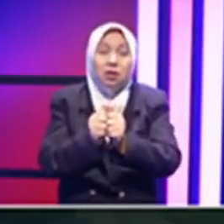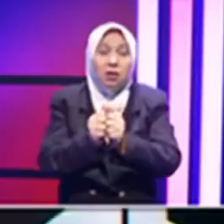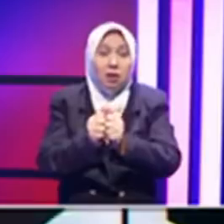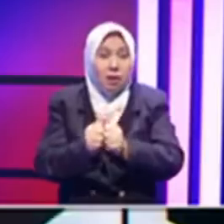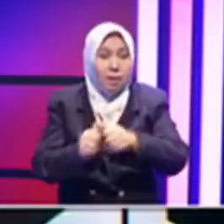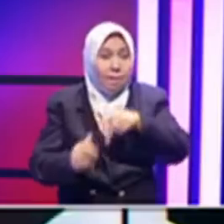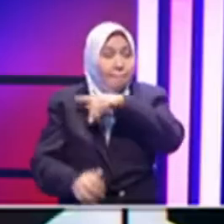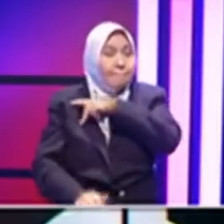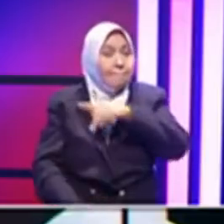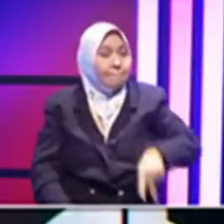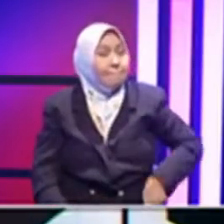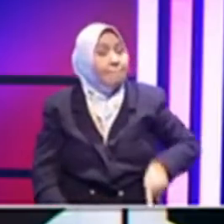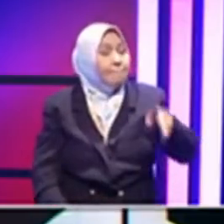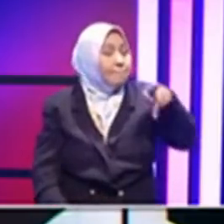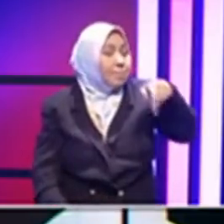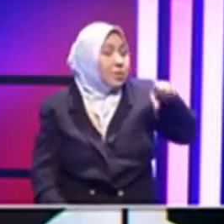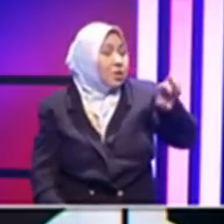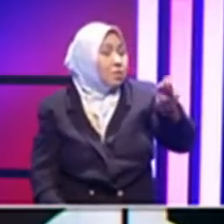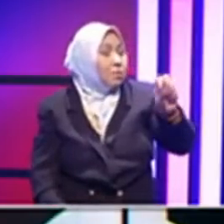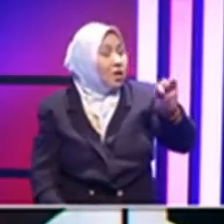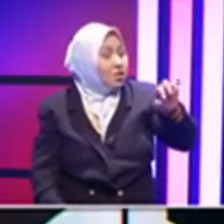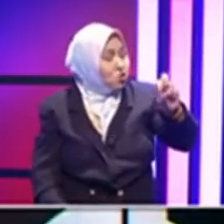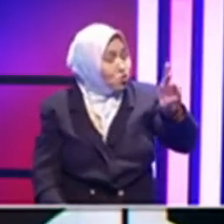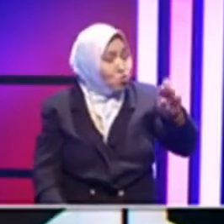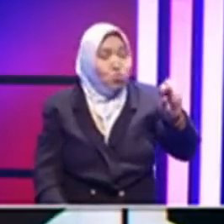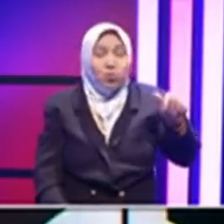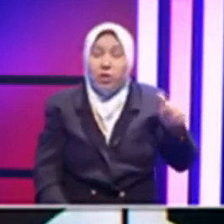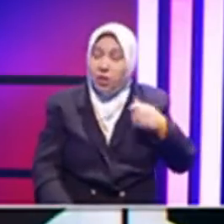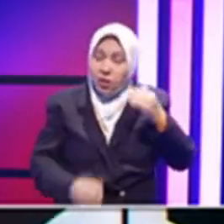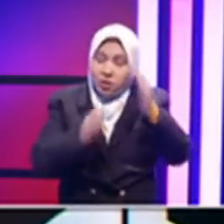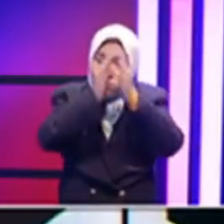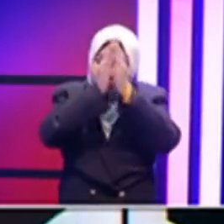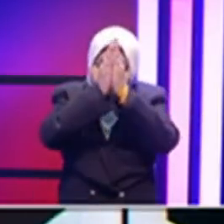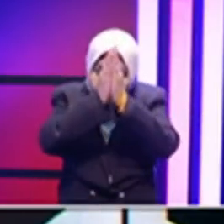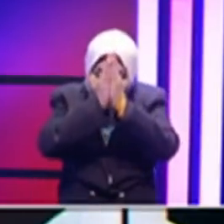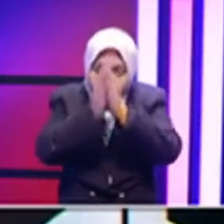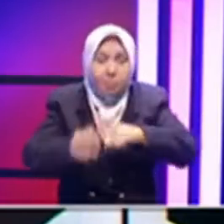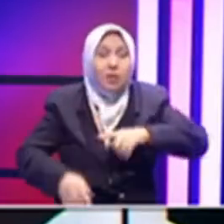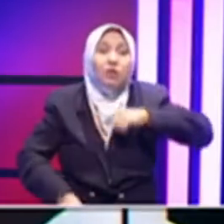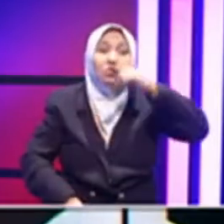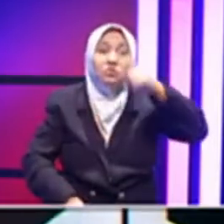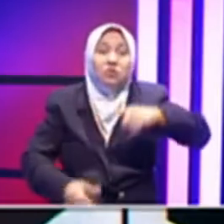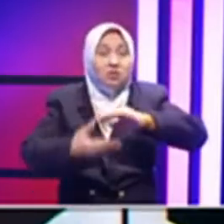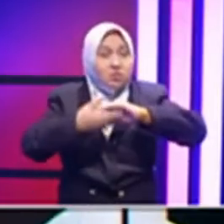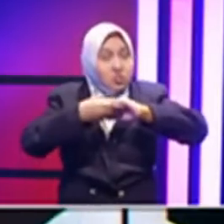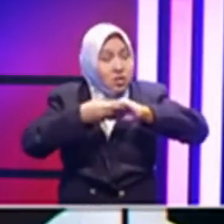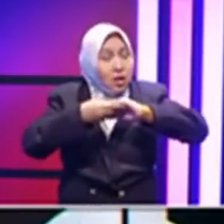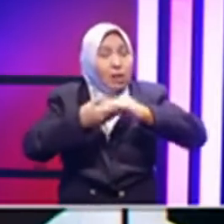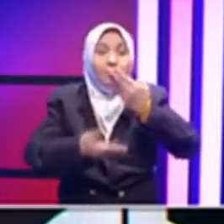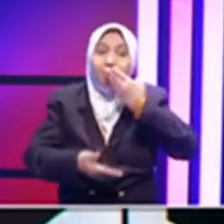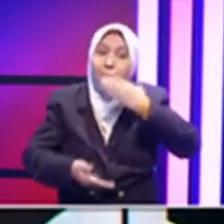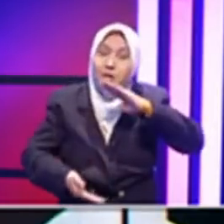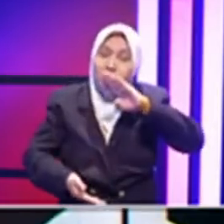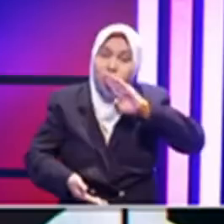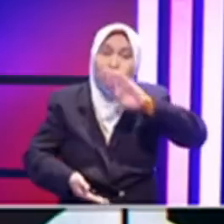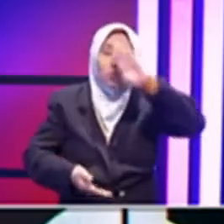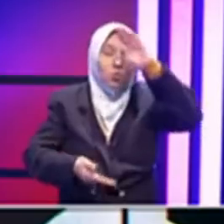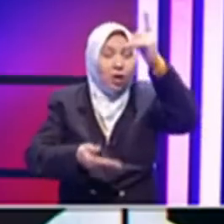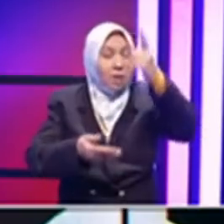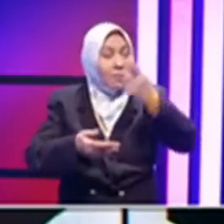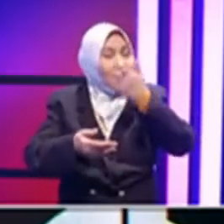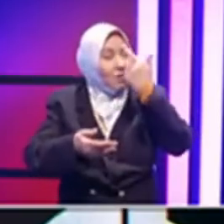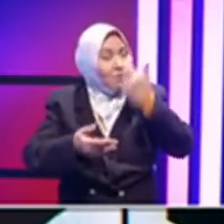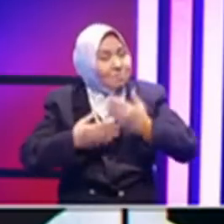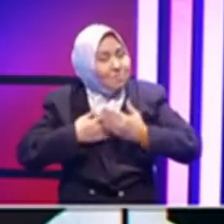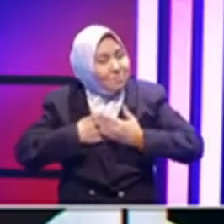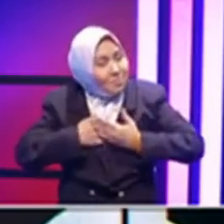ya, yeah, dalam World Quran Hour kita merafak sembah mengucapkan salam kesyukuran lah ya atas kesudian,